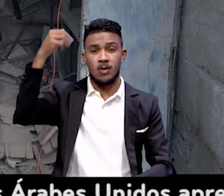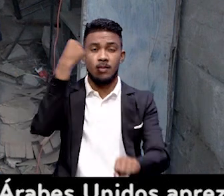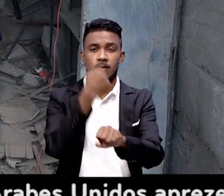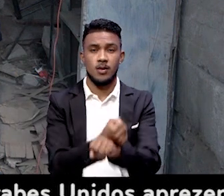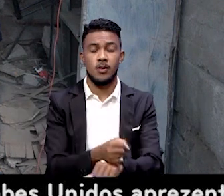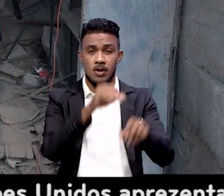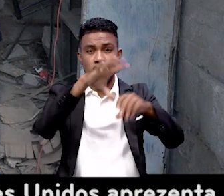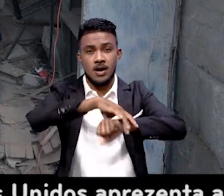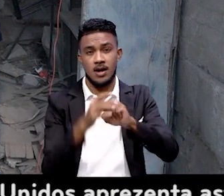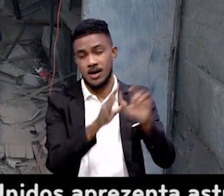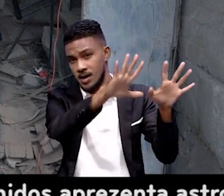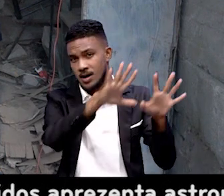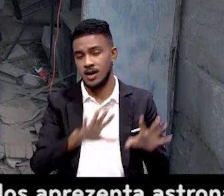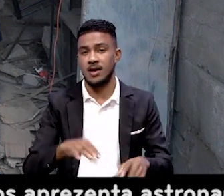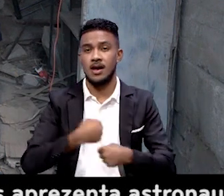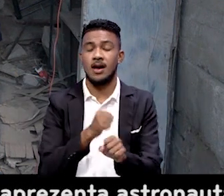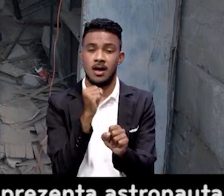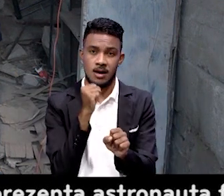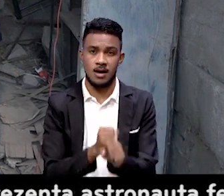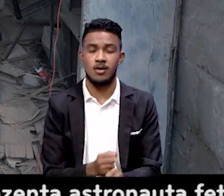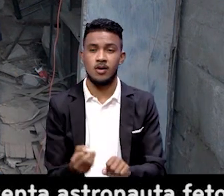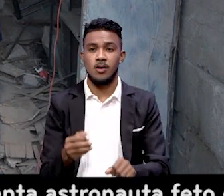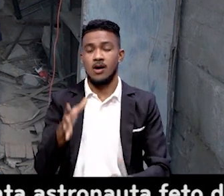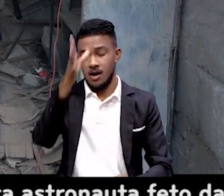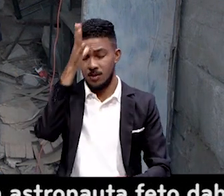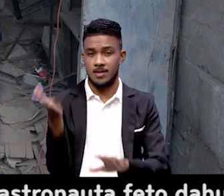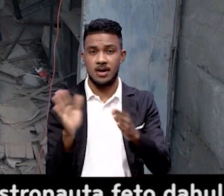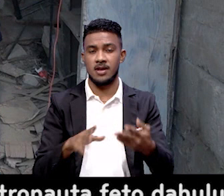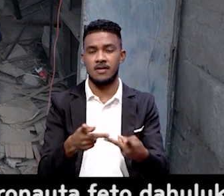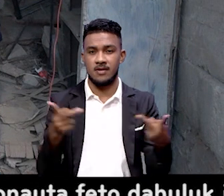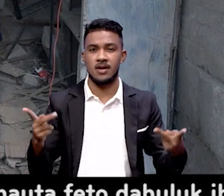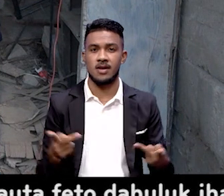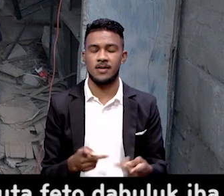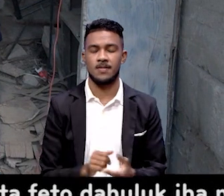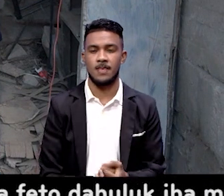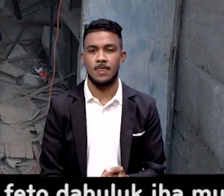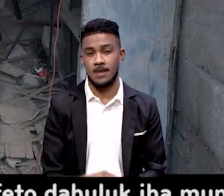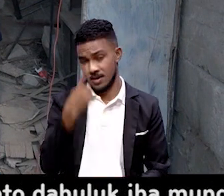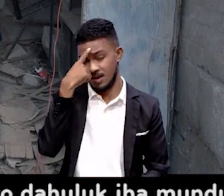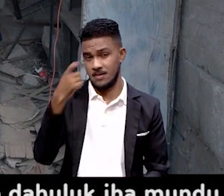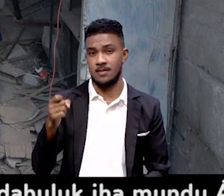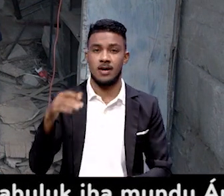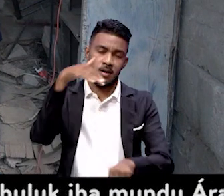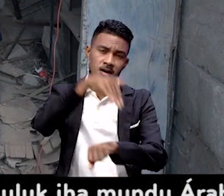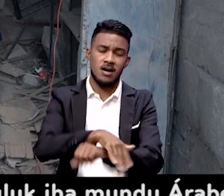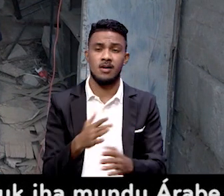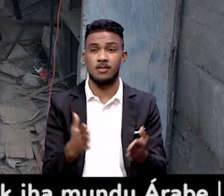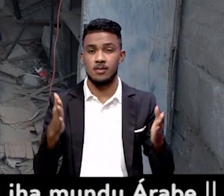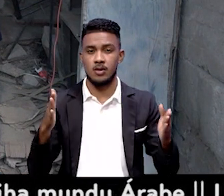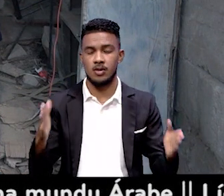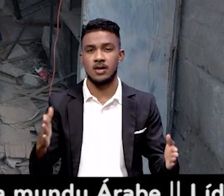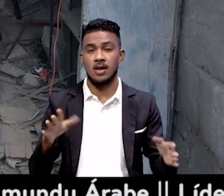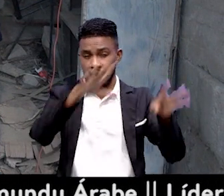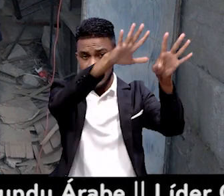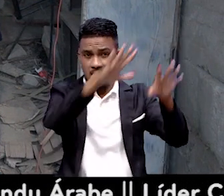no resulta mos, apa mate ia fatin. Ama bele konte tong historia momentu naba. Tamba kalam bot ne, rai halai duni,